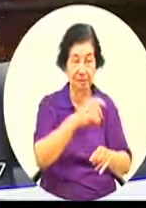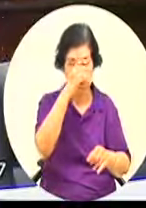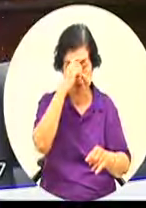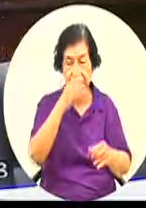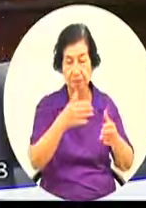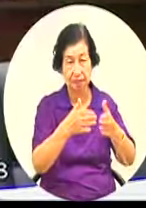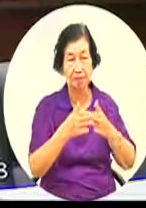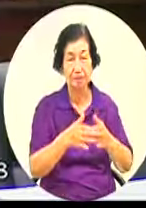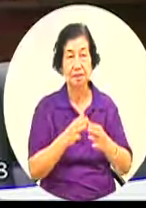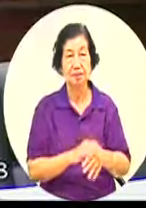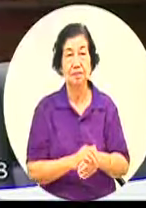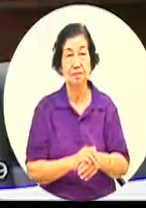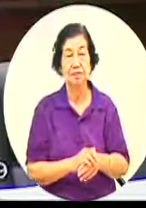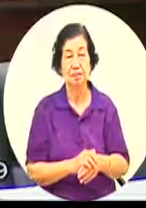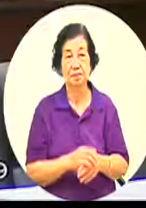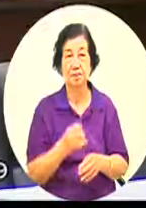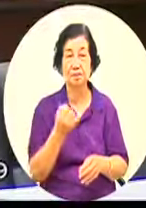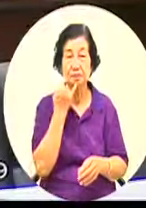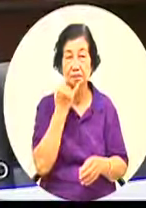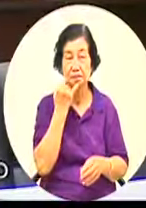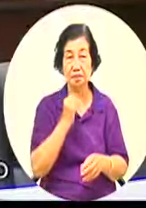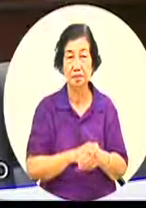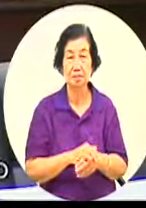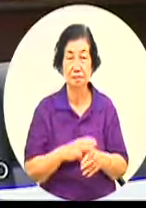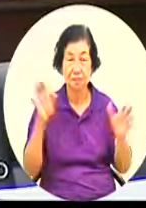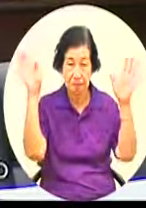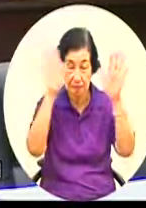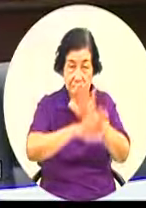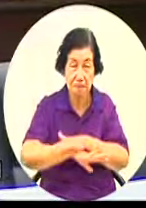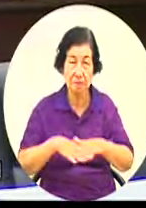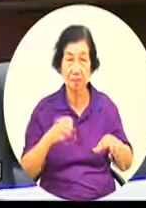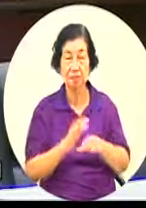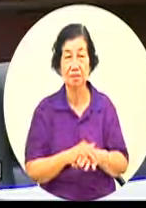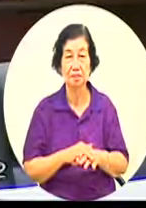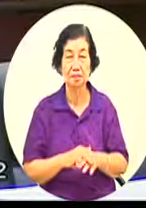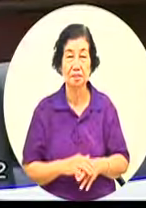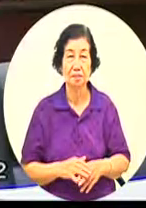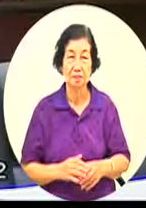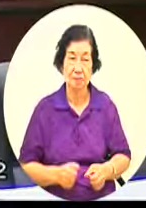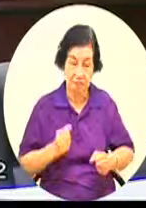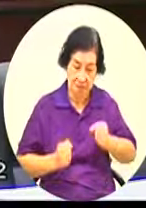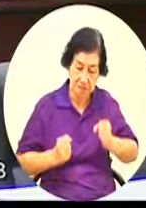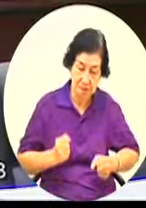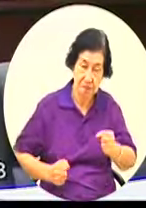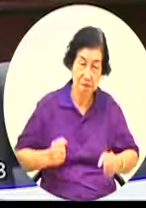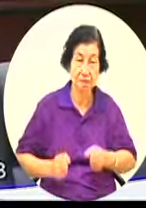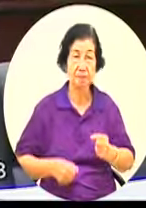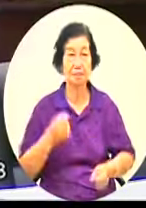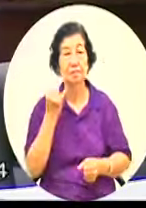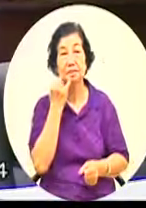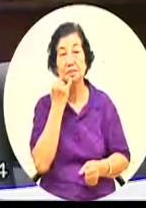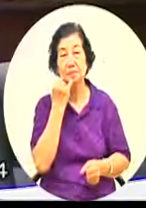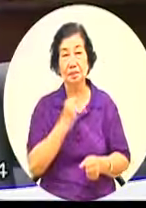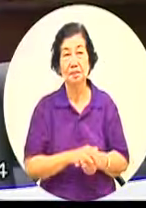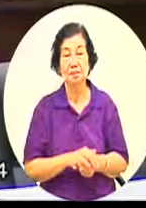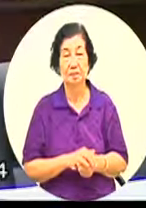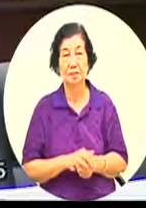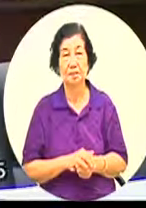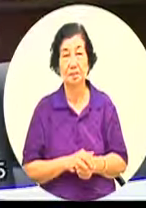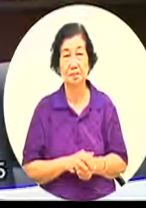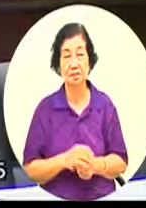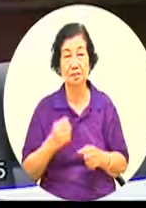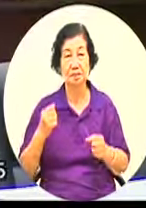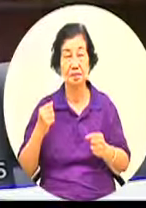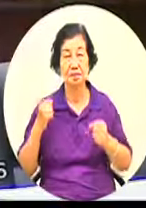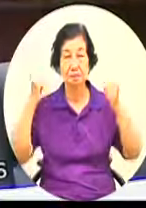一些马拉松，晚上的马拉松。这个是跟处长的建议，我觉得体育处最近的指标进